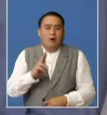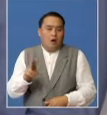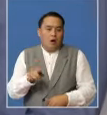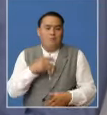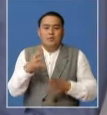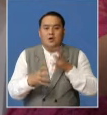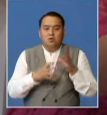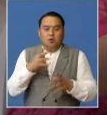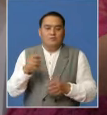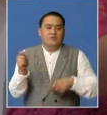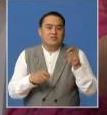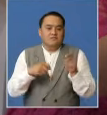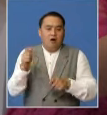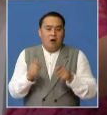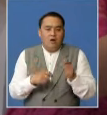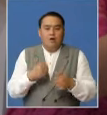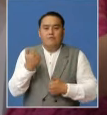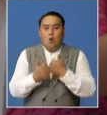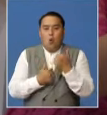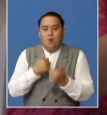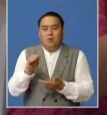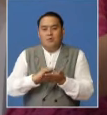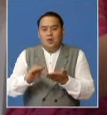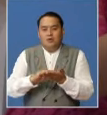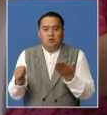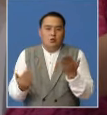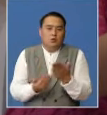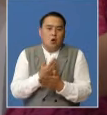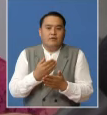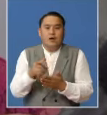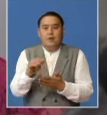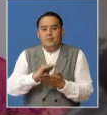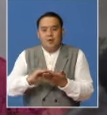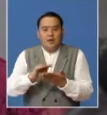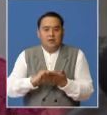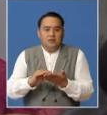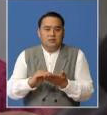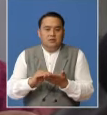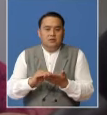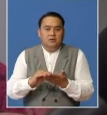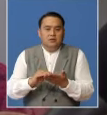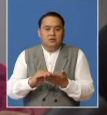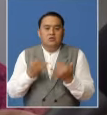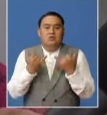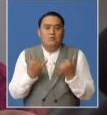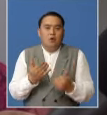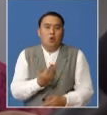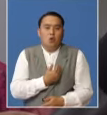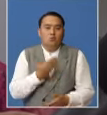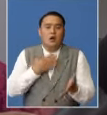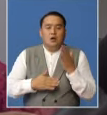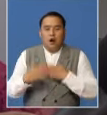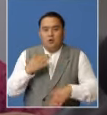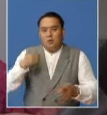и международных фестивалей, а также конкурсов, пишет новые песни. Как признается исполнитель, стареть некогда. Хочется радовать